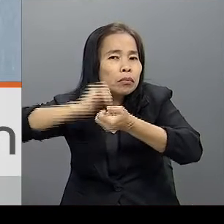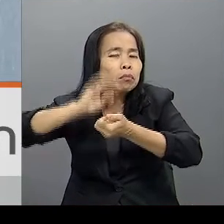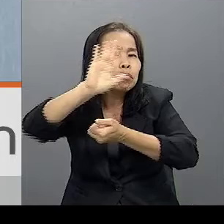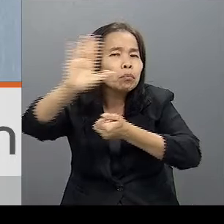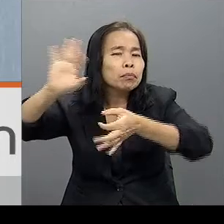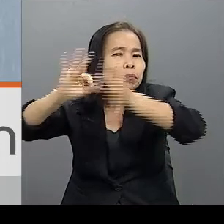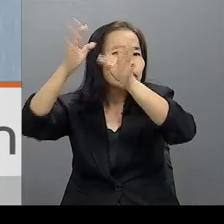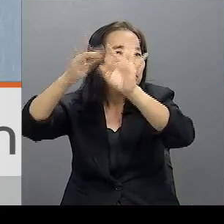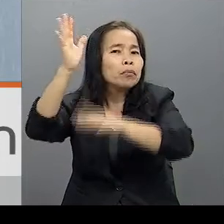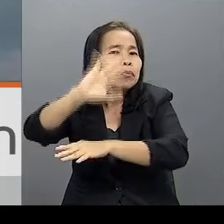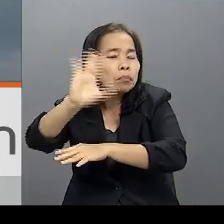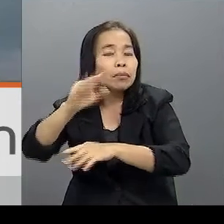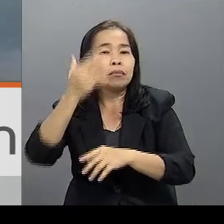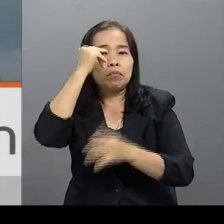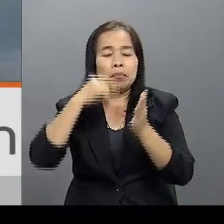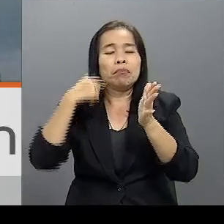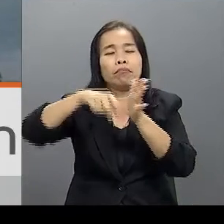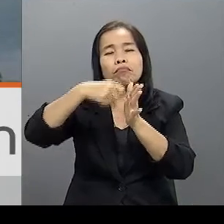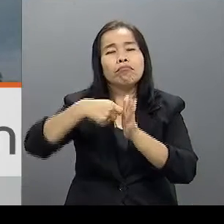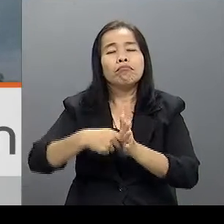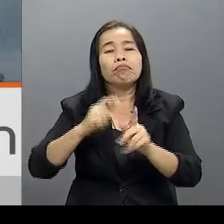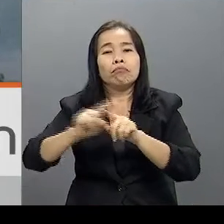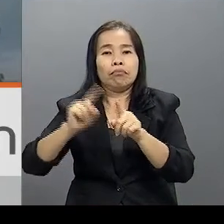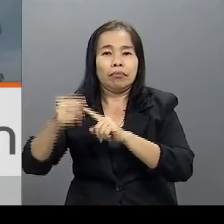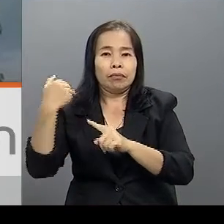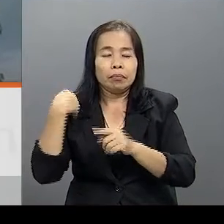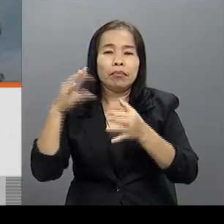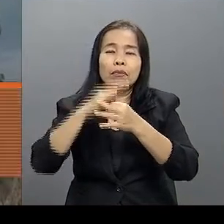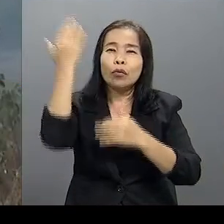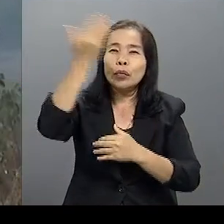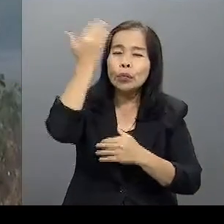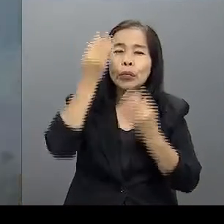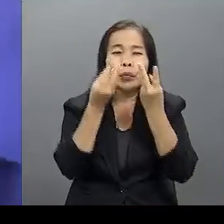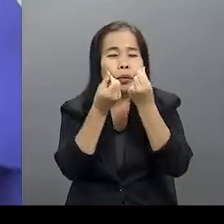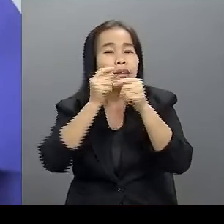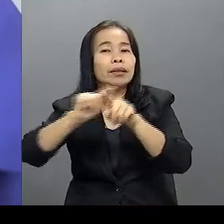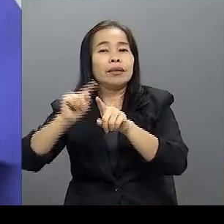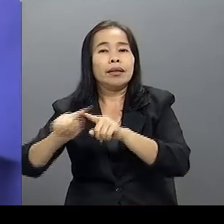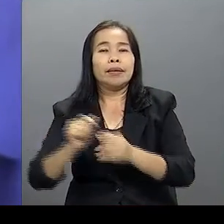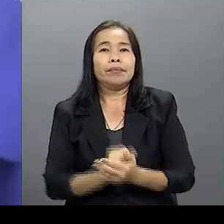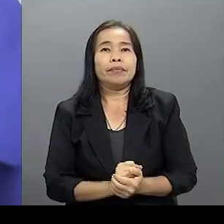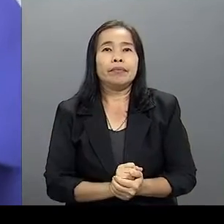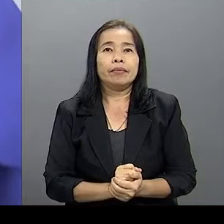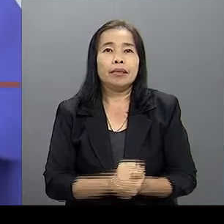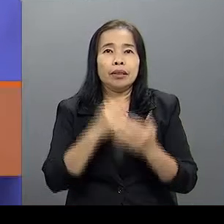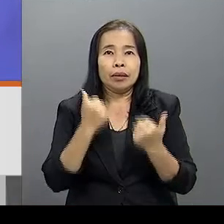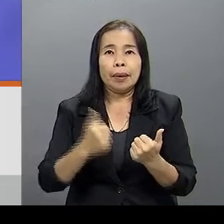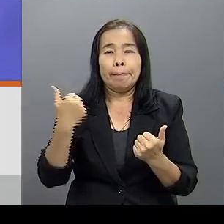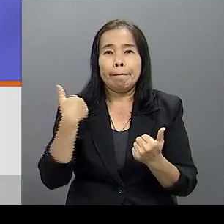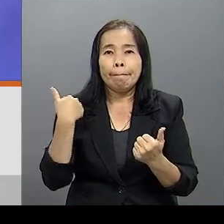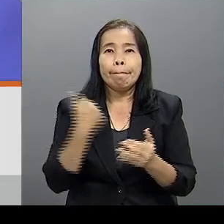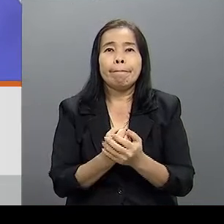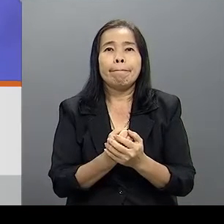ผลกระทบจากหลายสาเหตุทสภาพอากาศและฝุนควัข้ามแดนครับยิวบายของท่ผู้รักยิหัดทานพงรฐพิรมรัฐ